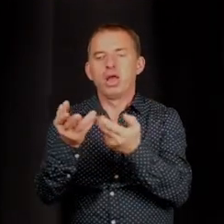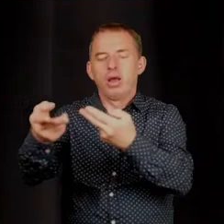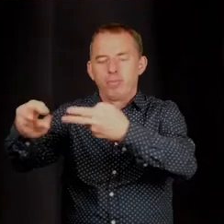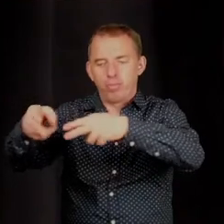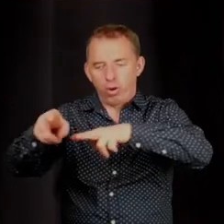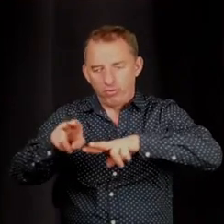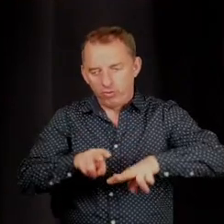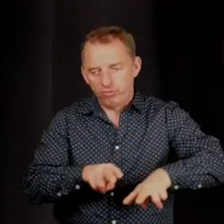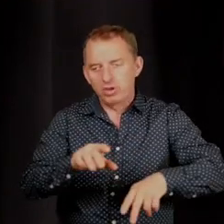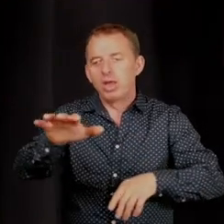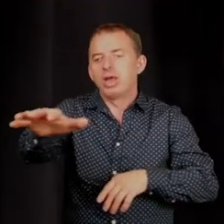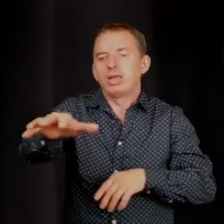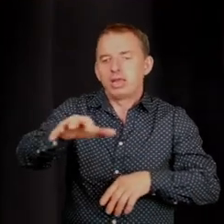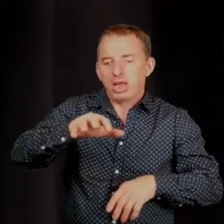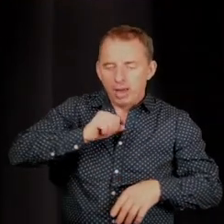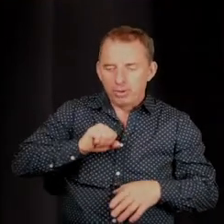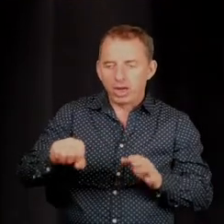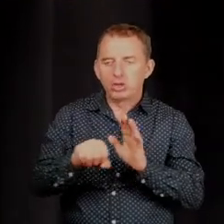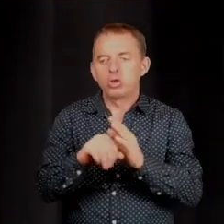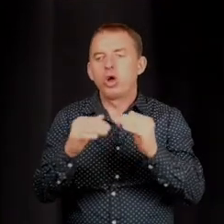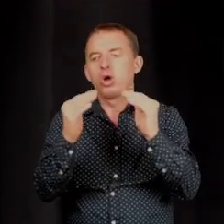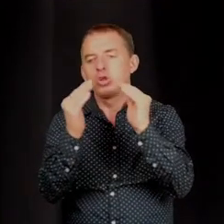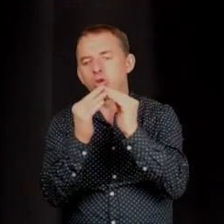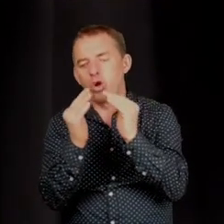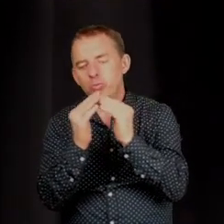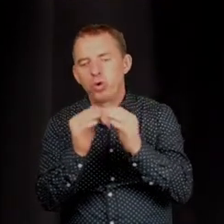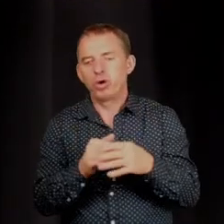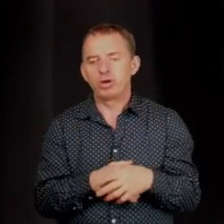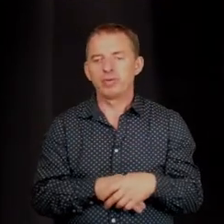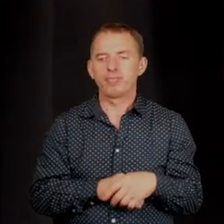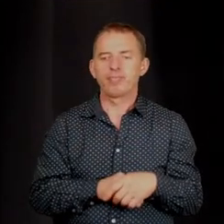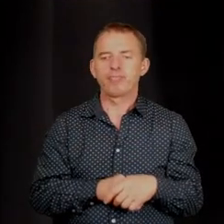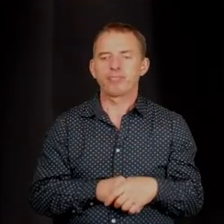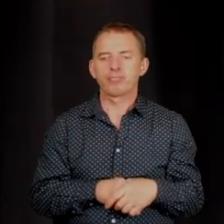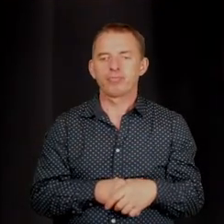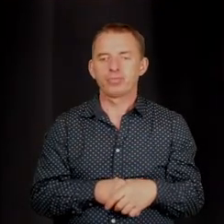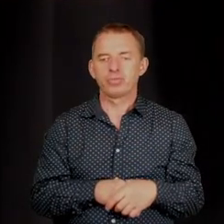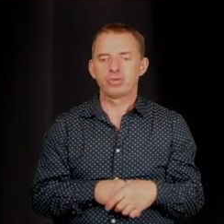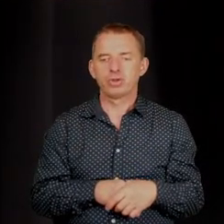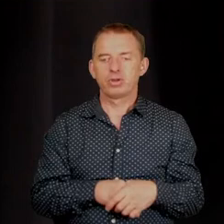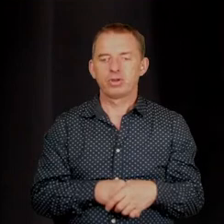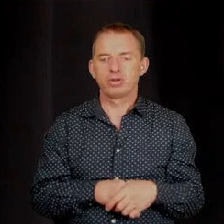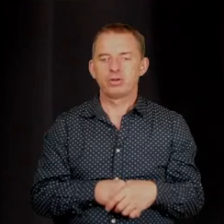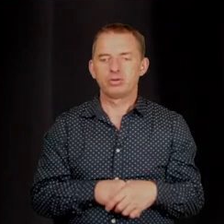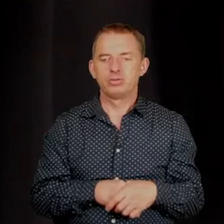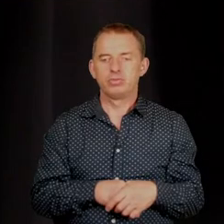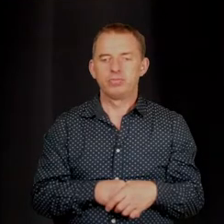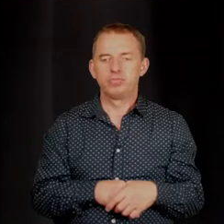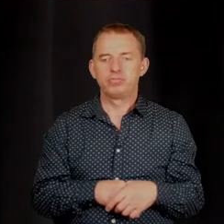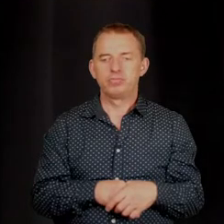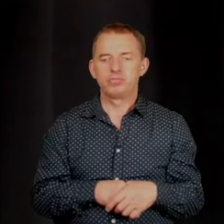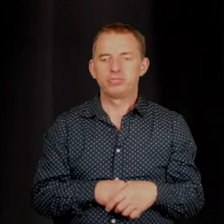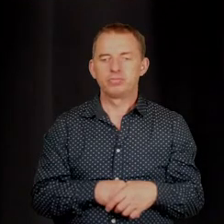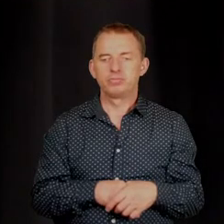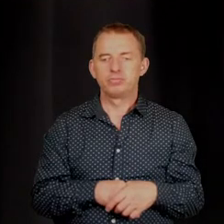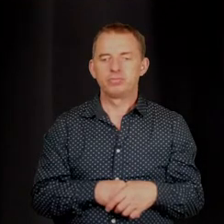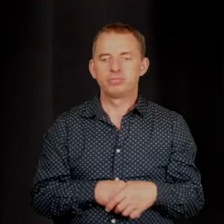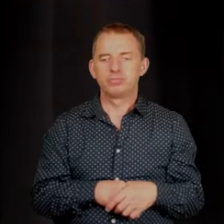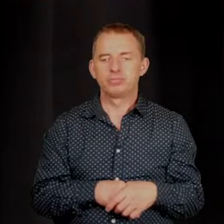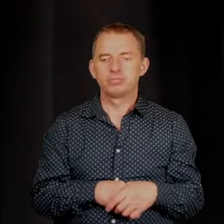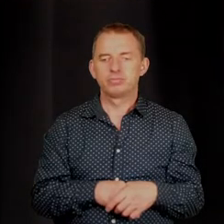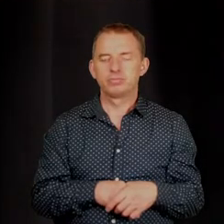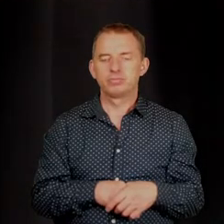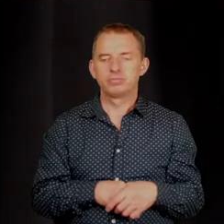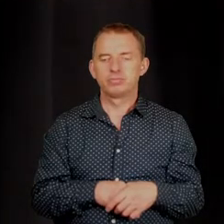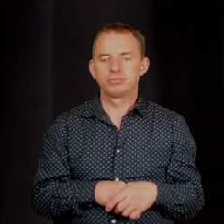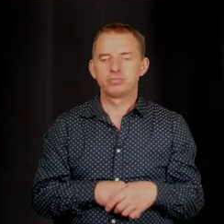aby zabrać ich do domu. Now this is what encouraged the hearts of every single one of the